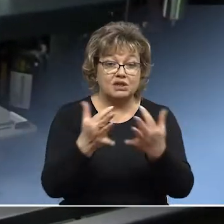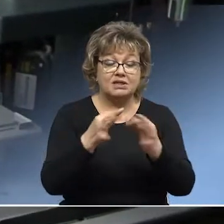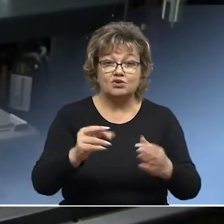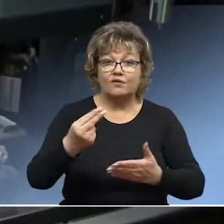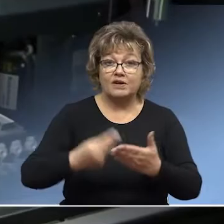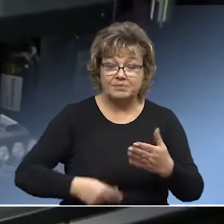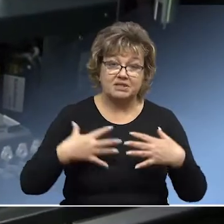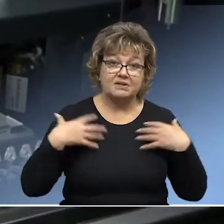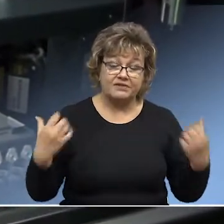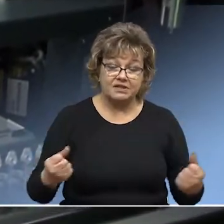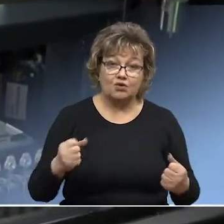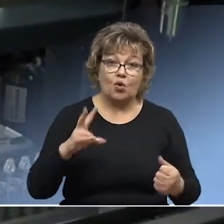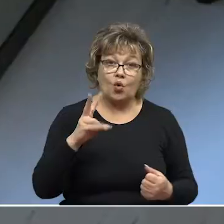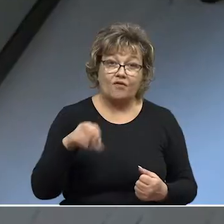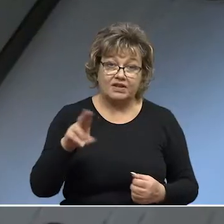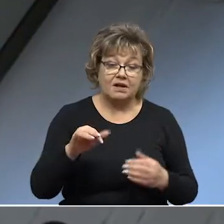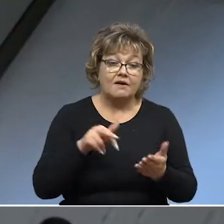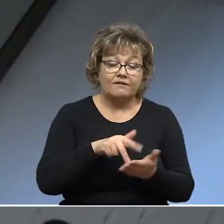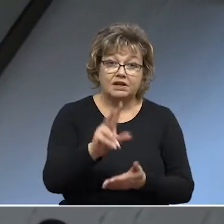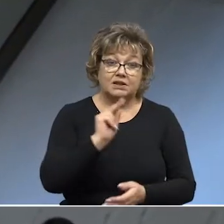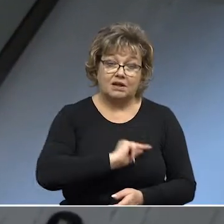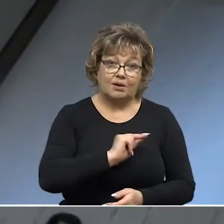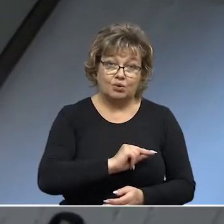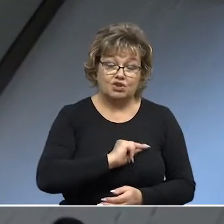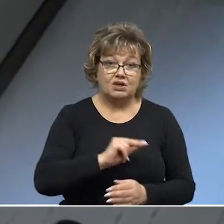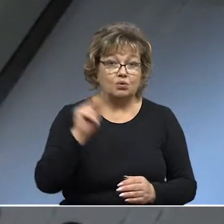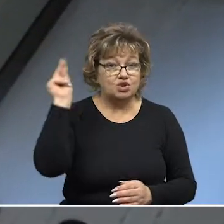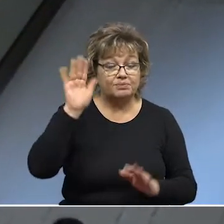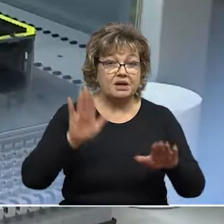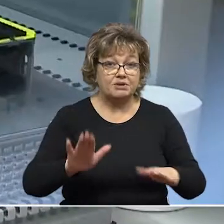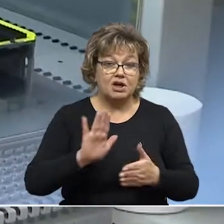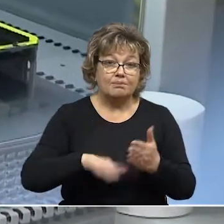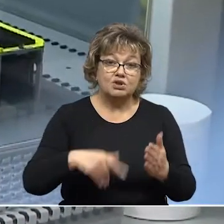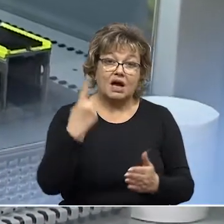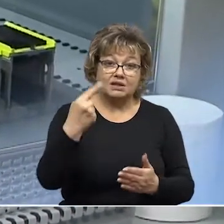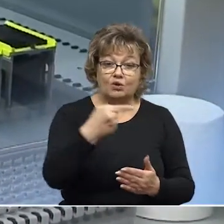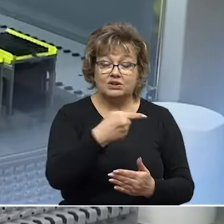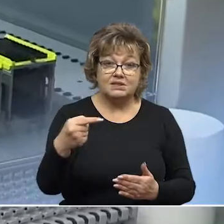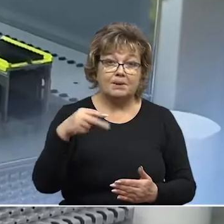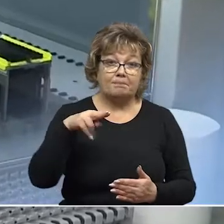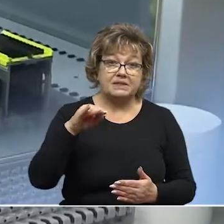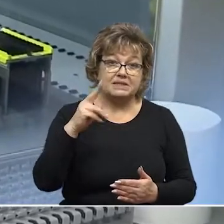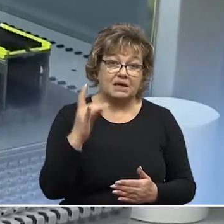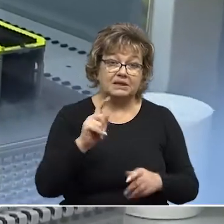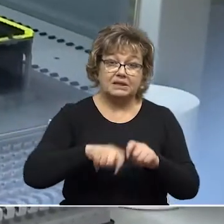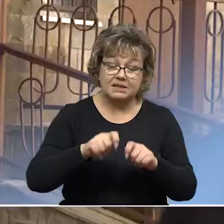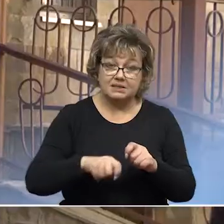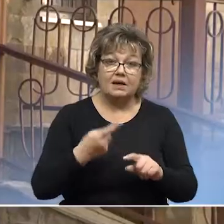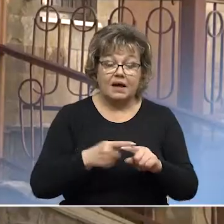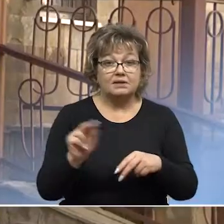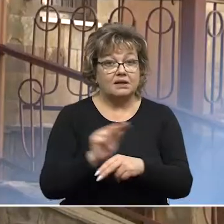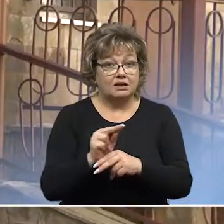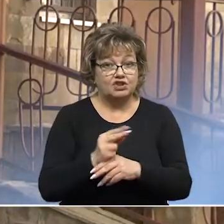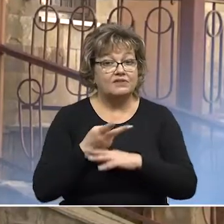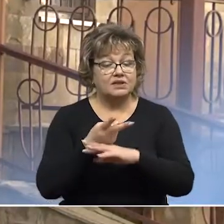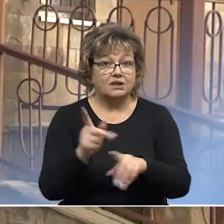сегодня разрешено выписывать выздоровевших от ковид к выходу на рабочее или учебное место после одного отрицательного ПЦР-теста. Это касается